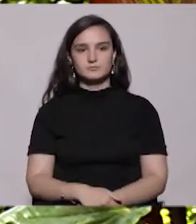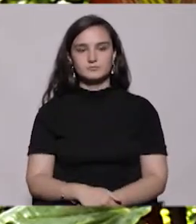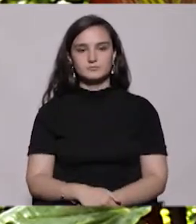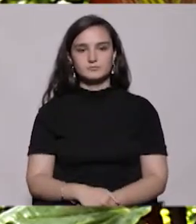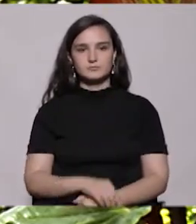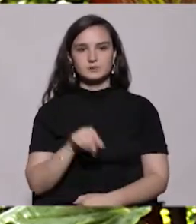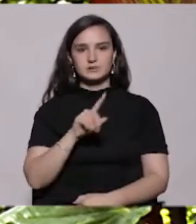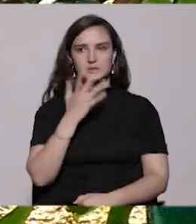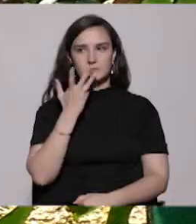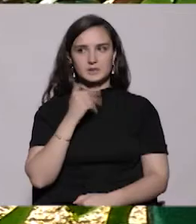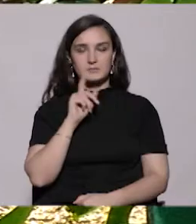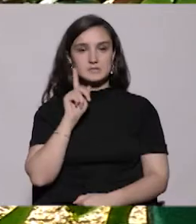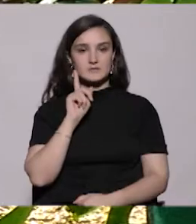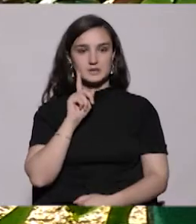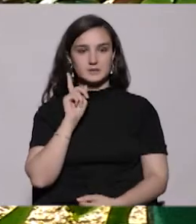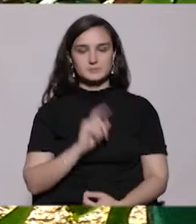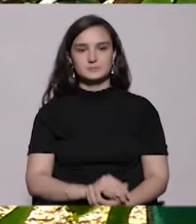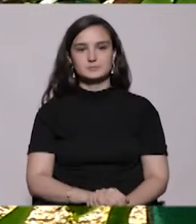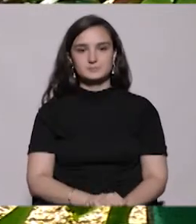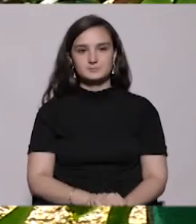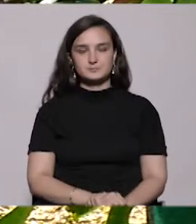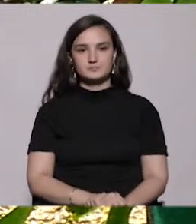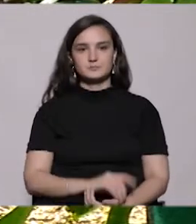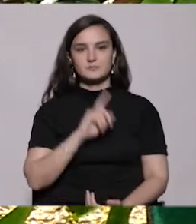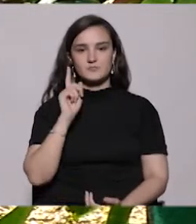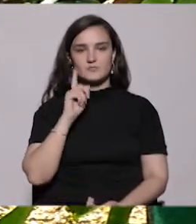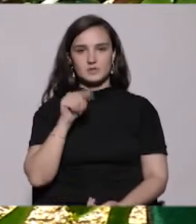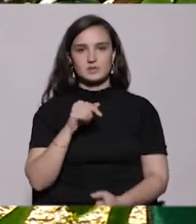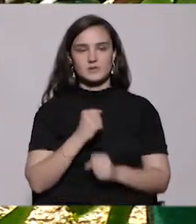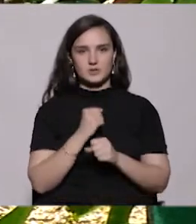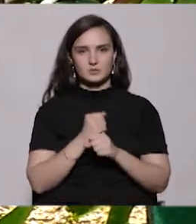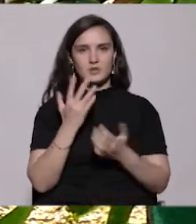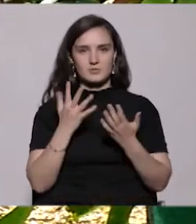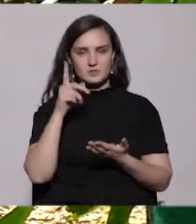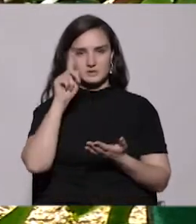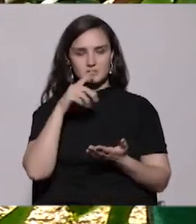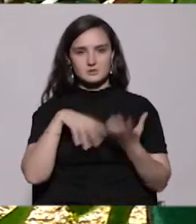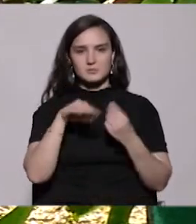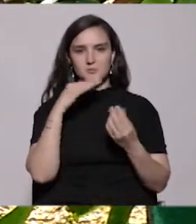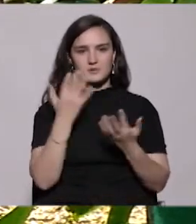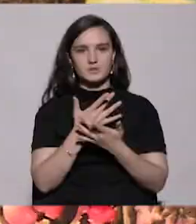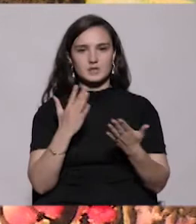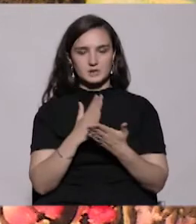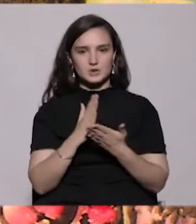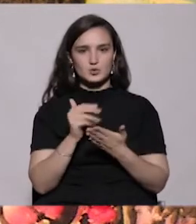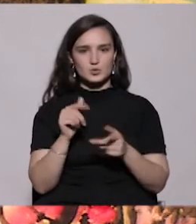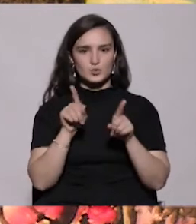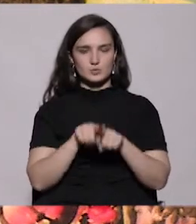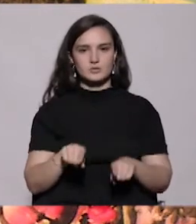ფერია? მწვანე. მწვანე აკვარელში გახსოვთ ალბათ, რომ ბევრნაირია, ისევე